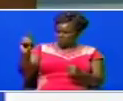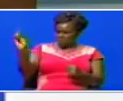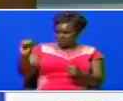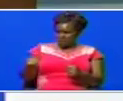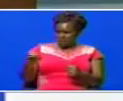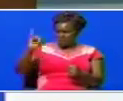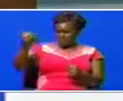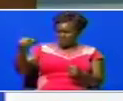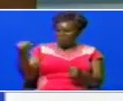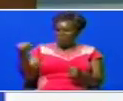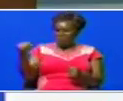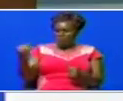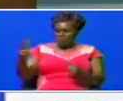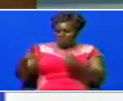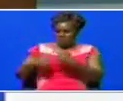Shakalaka Jirongo,